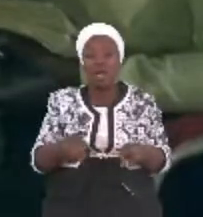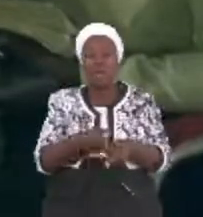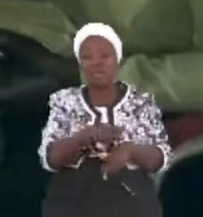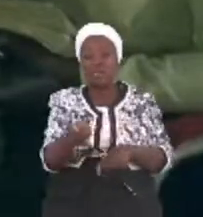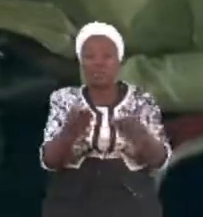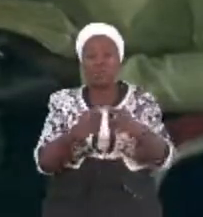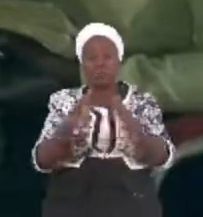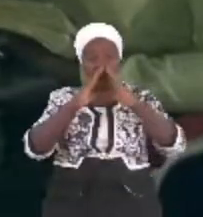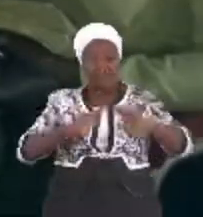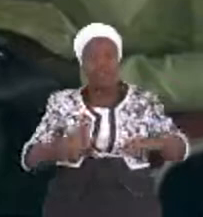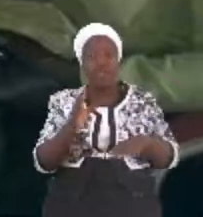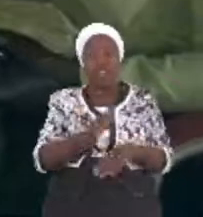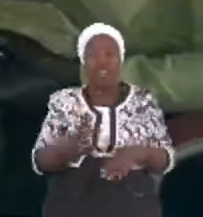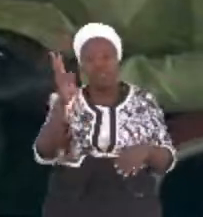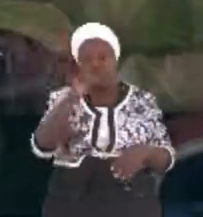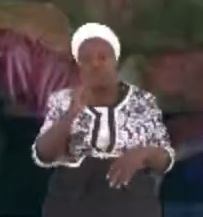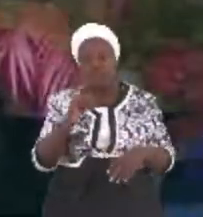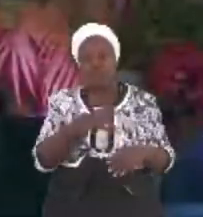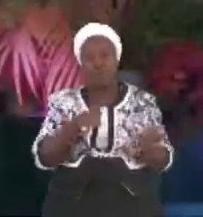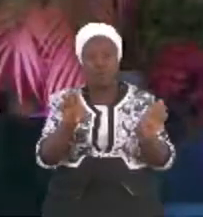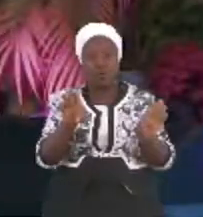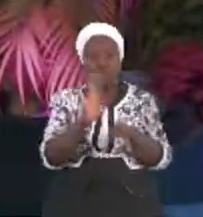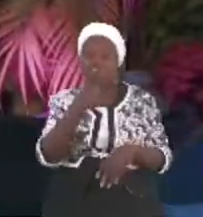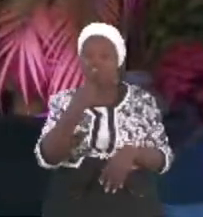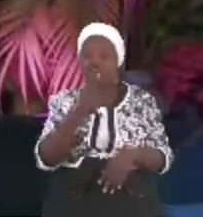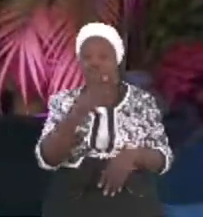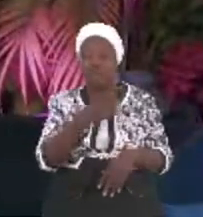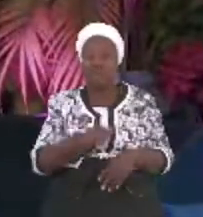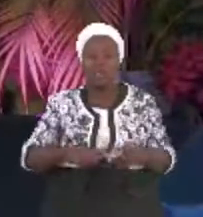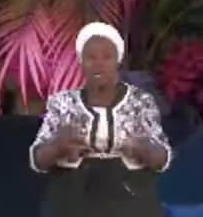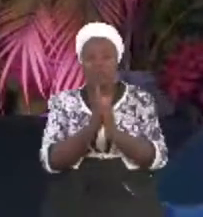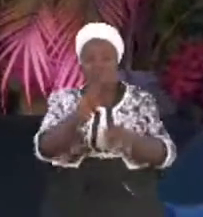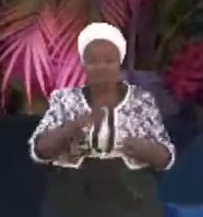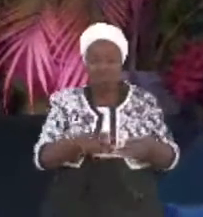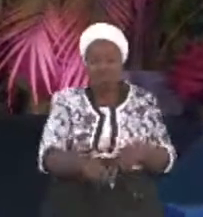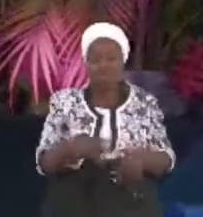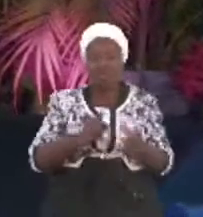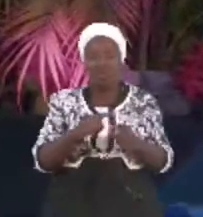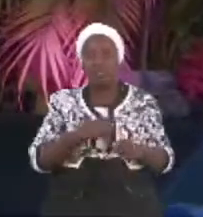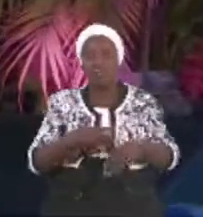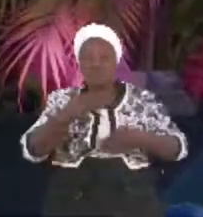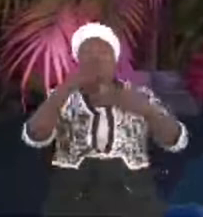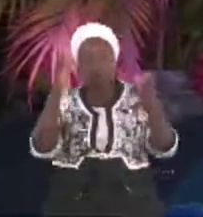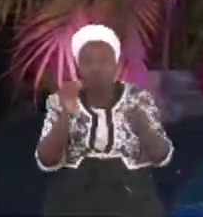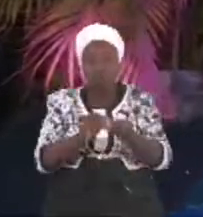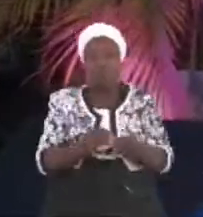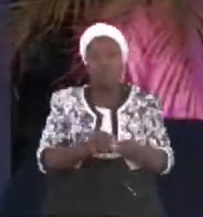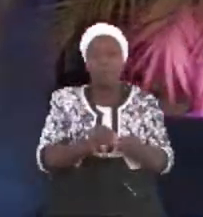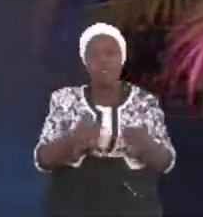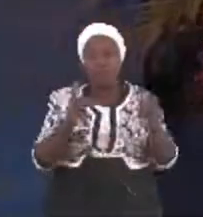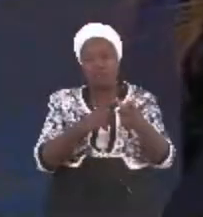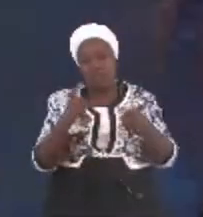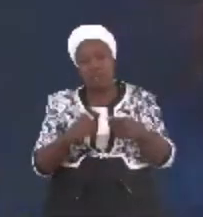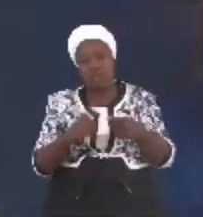le faire taire. Fermer sa bouche et le rabaisser. Mais il criait plus fort.